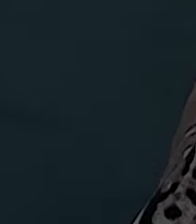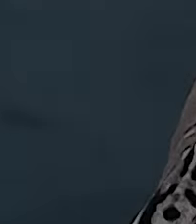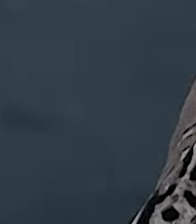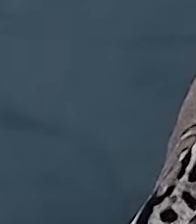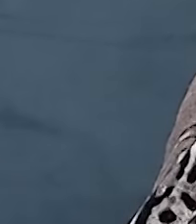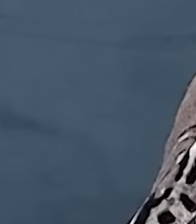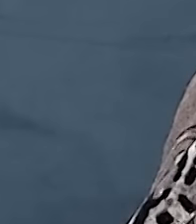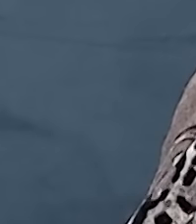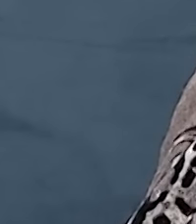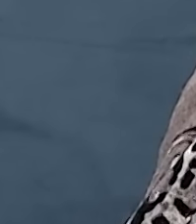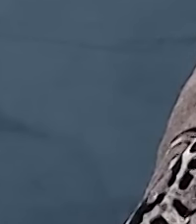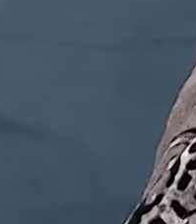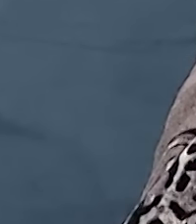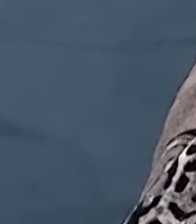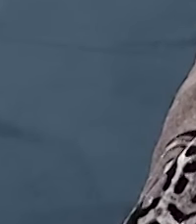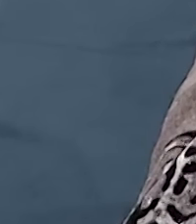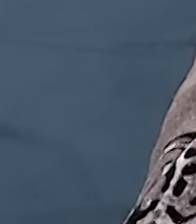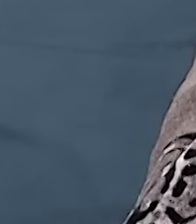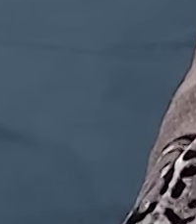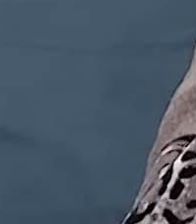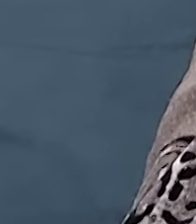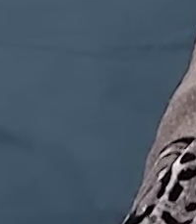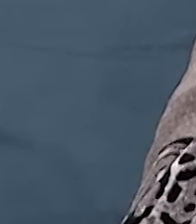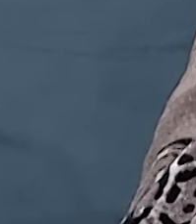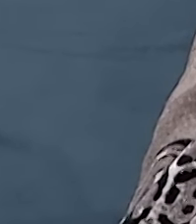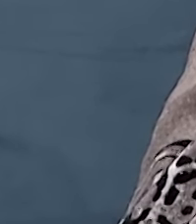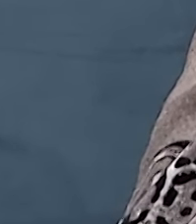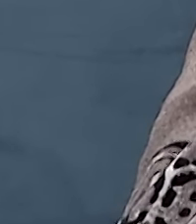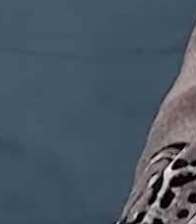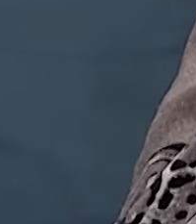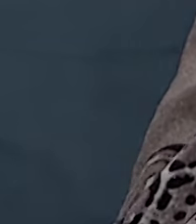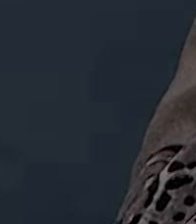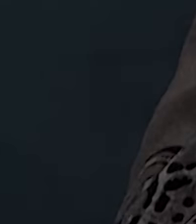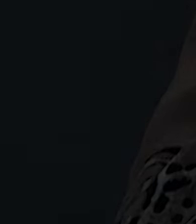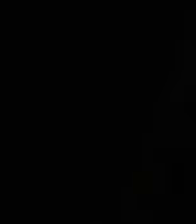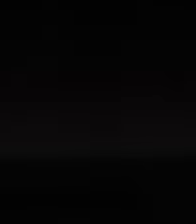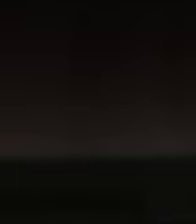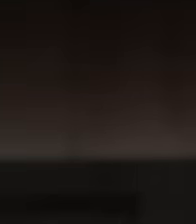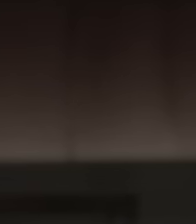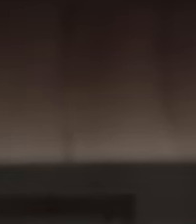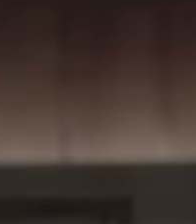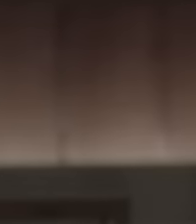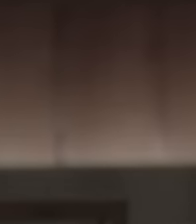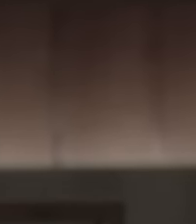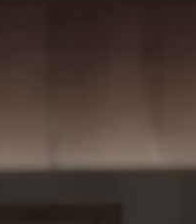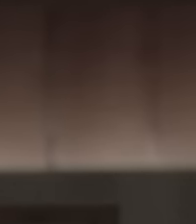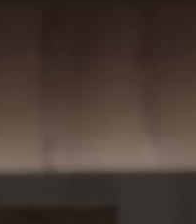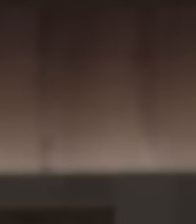بعد الحب ده اللي تعمل كل ده تستاهل.